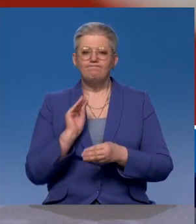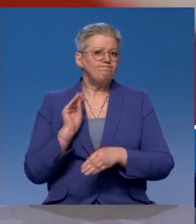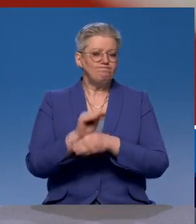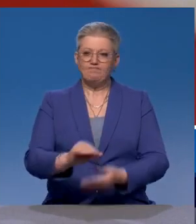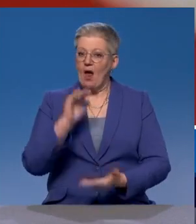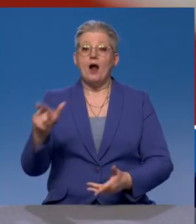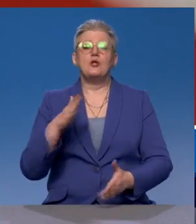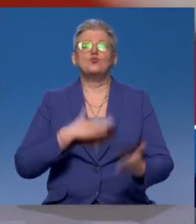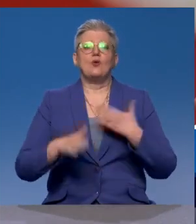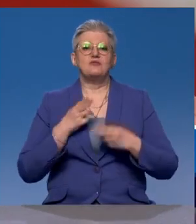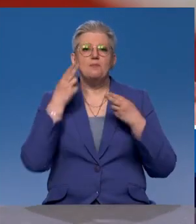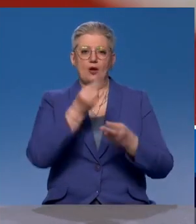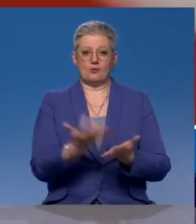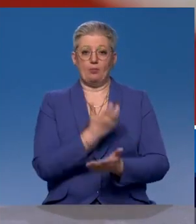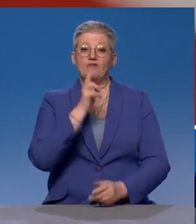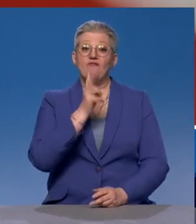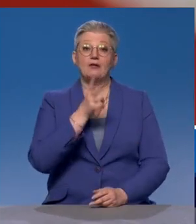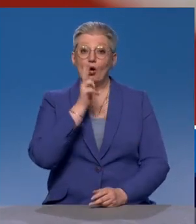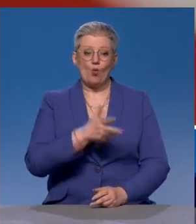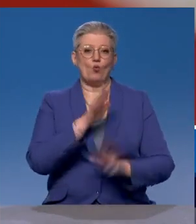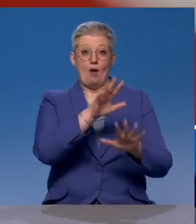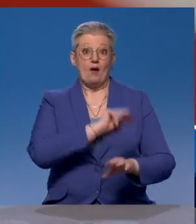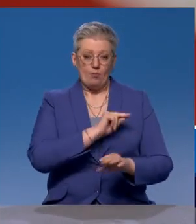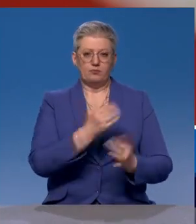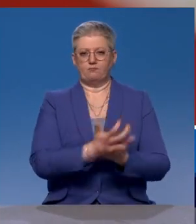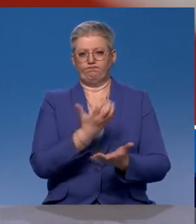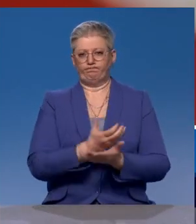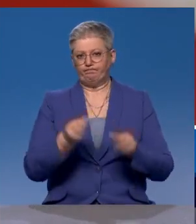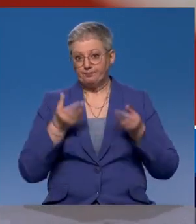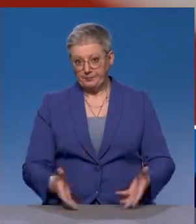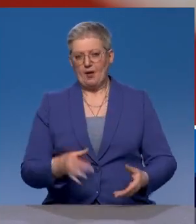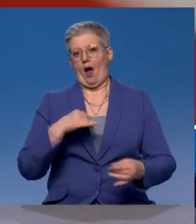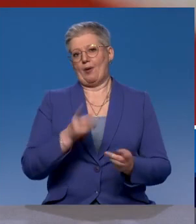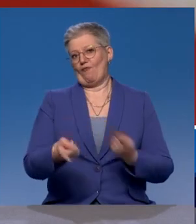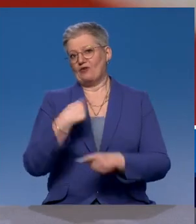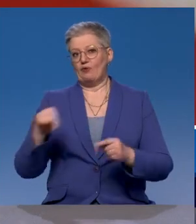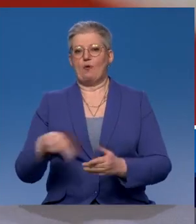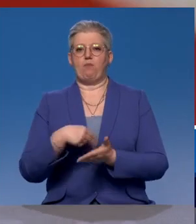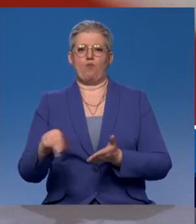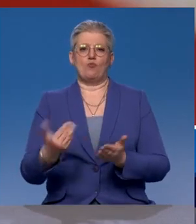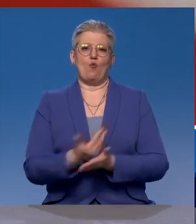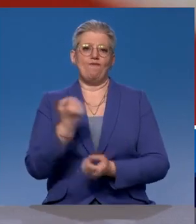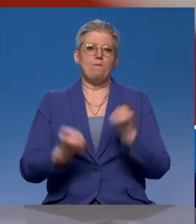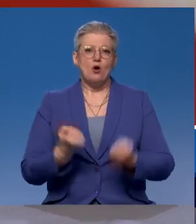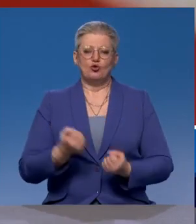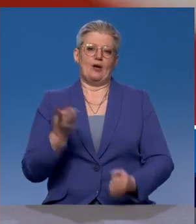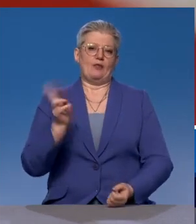ездят. 2-3 года отработают, возвращаются, уже могут там себе что-то приобрести. Новую машину или 2 новых